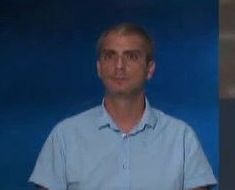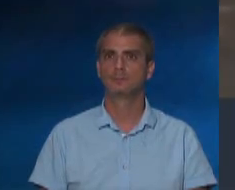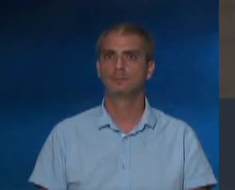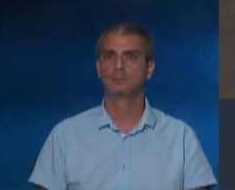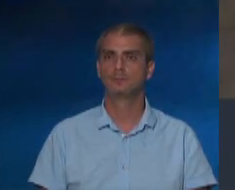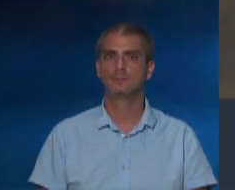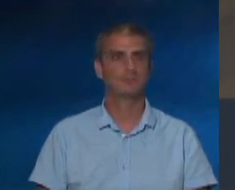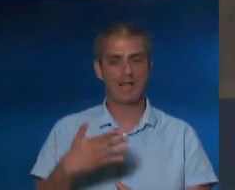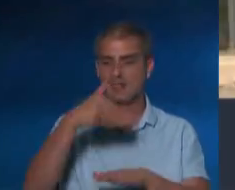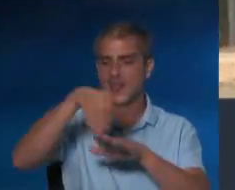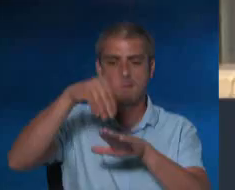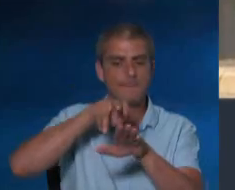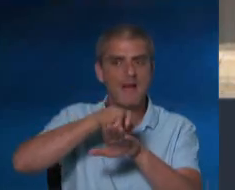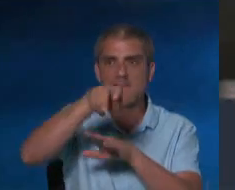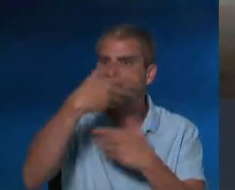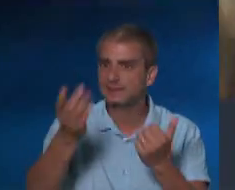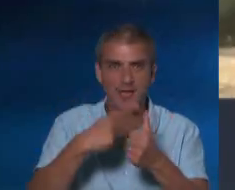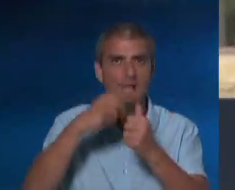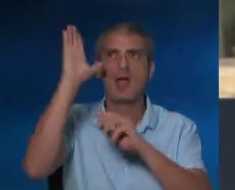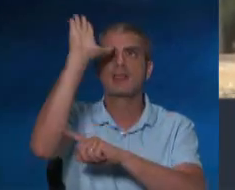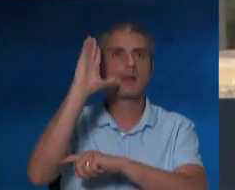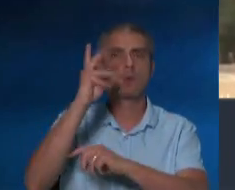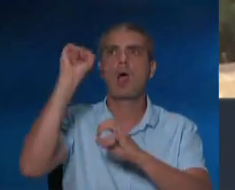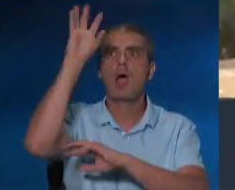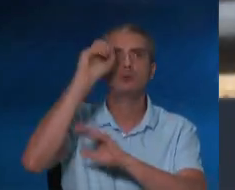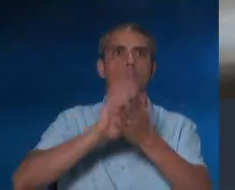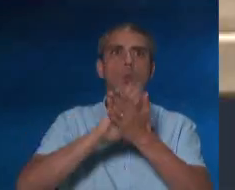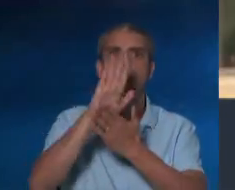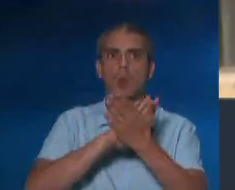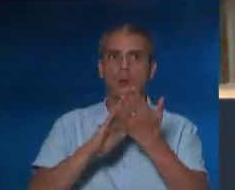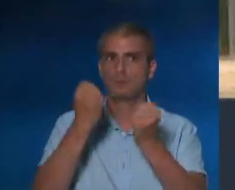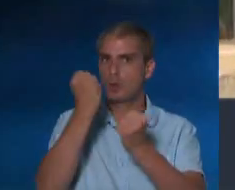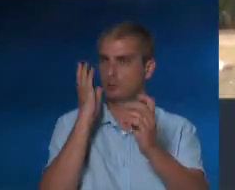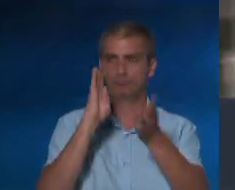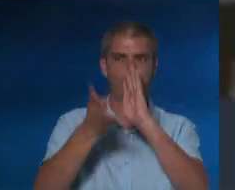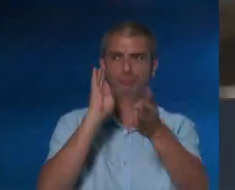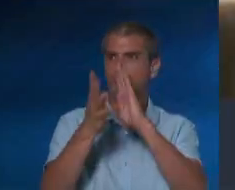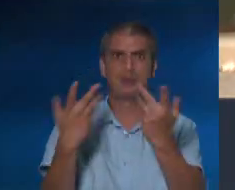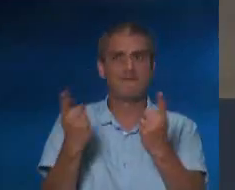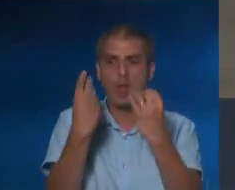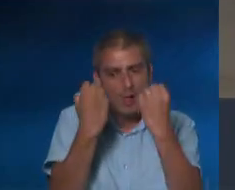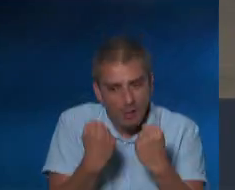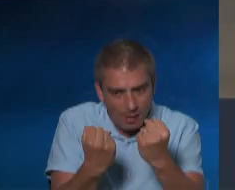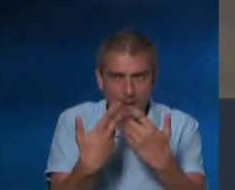לא מעבר חצייה, לא תמרור, לא רמזור. המכוניות פה, הנה, כמו שאת רואה, בכלל לא מעיטות.